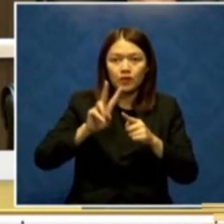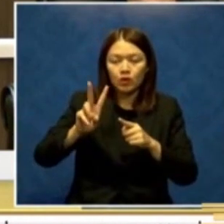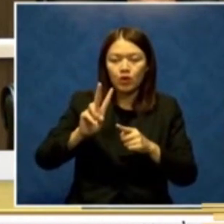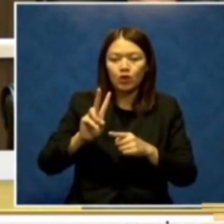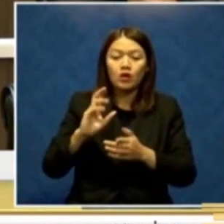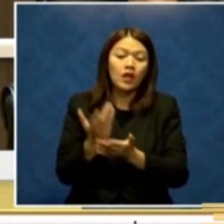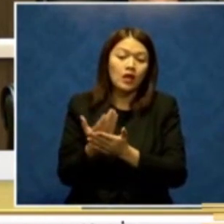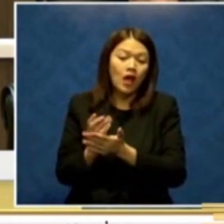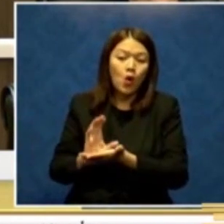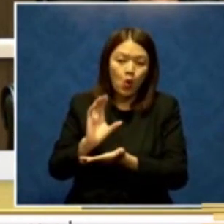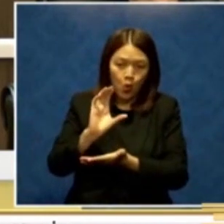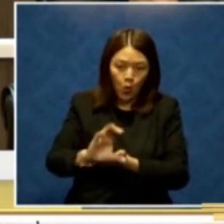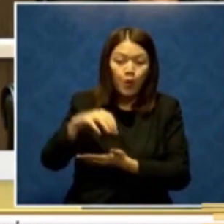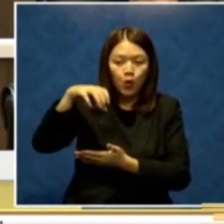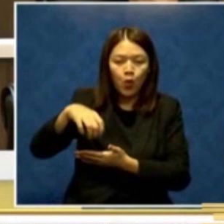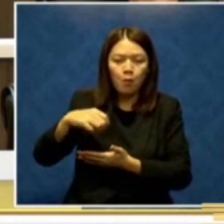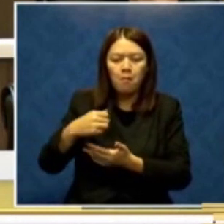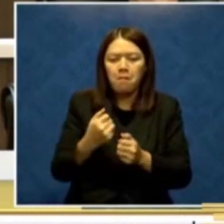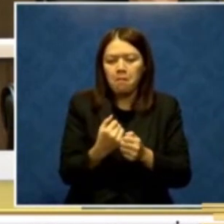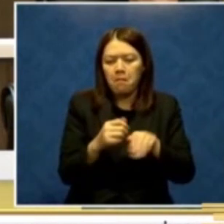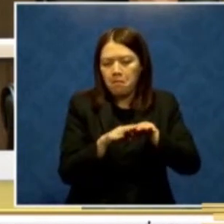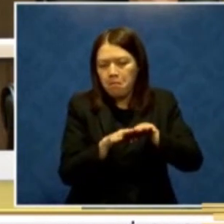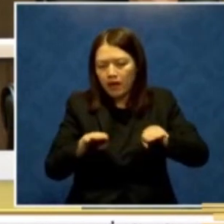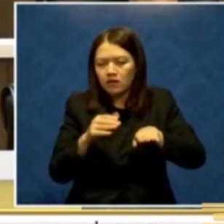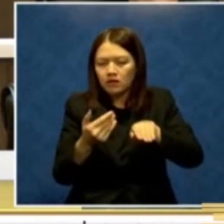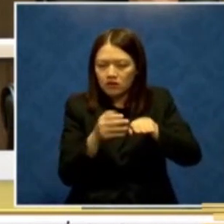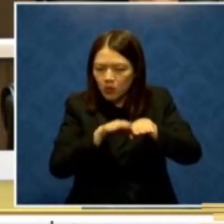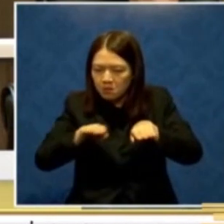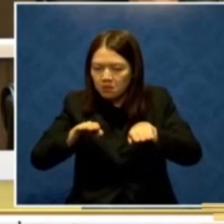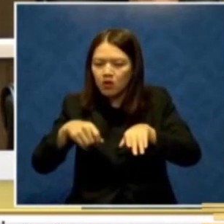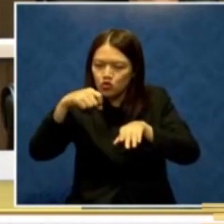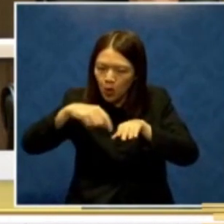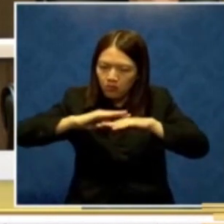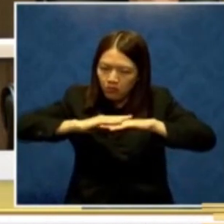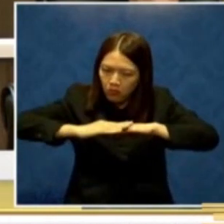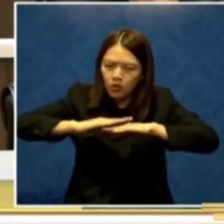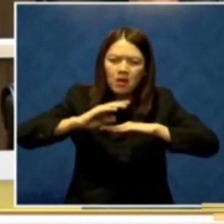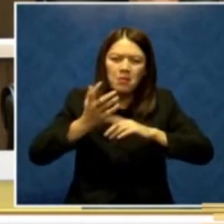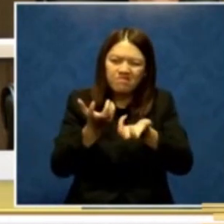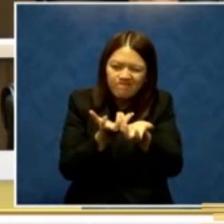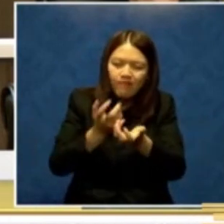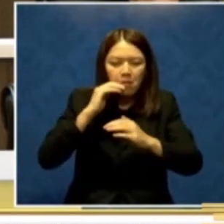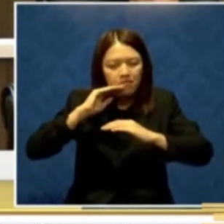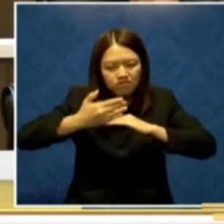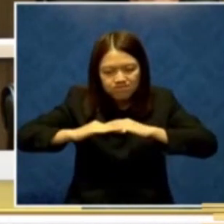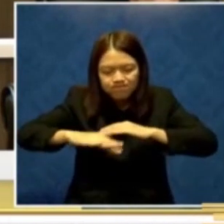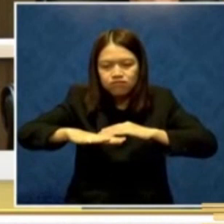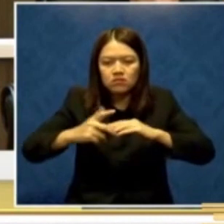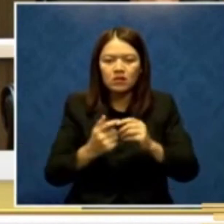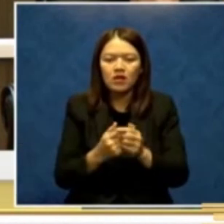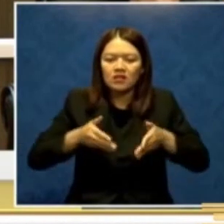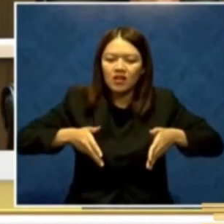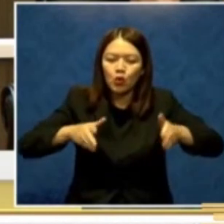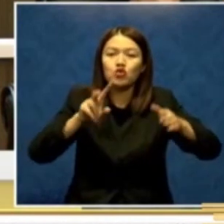มทางหลวงจัดสันโ่มานไปแ่งช่องจรจรเพื่ความปอดภัย และซ่อมแสมพื้นผิวถนนที่ชำลุดช่วงทนน